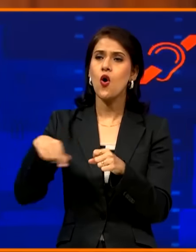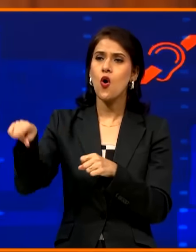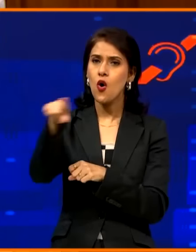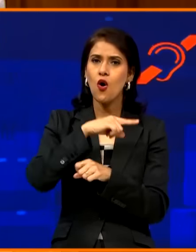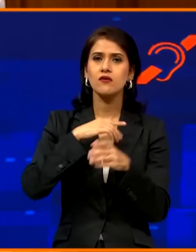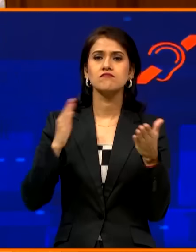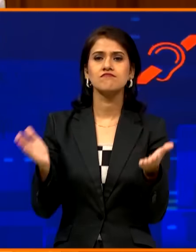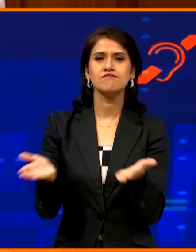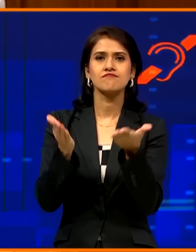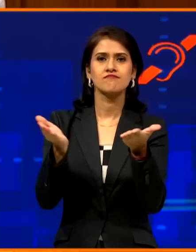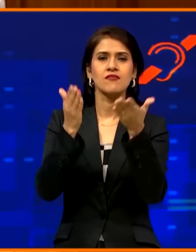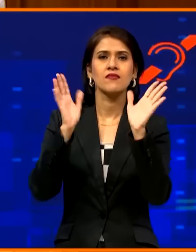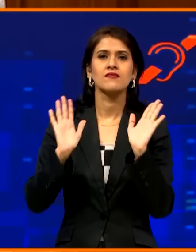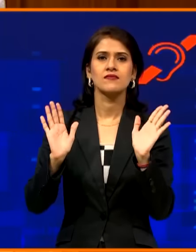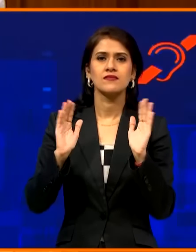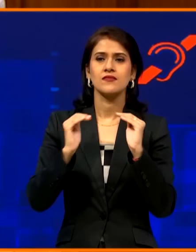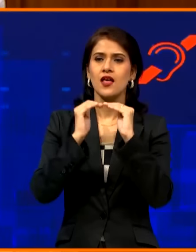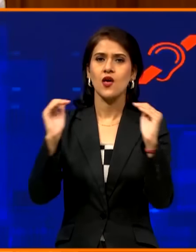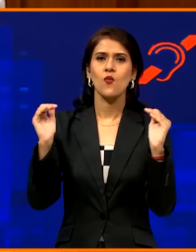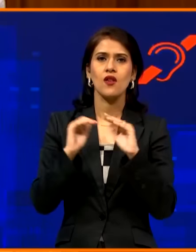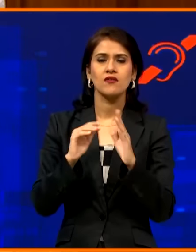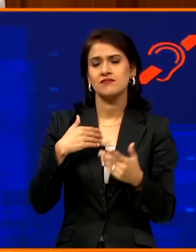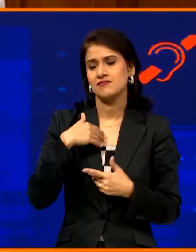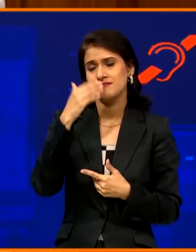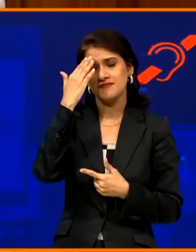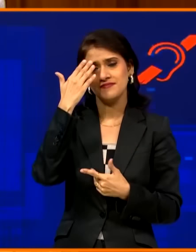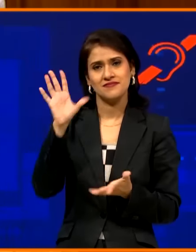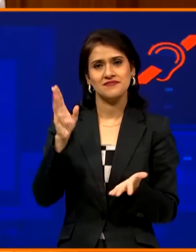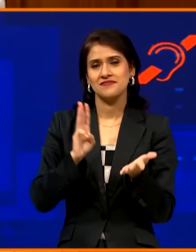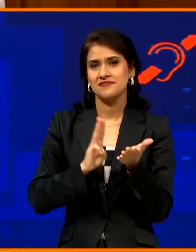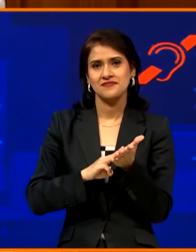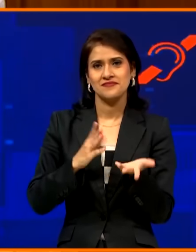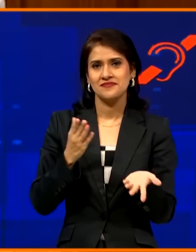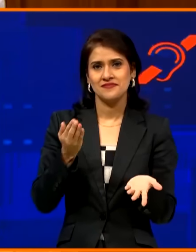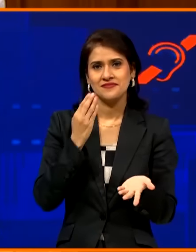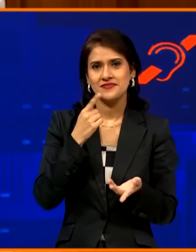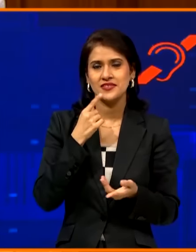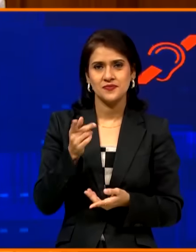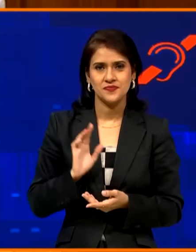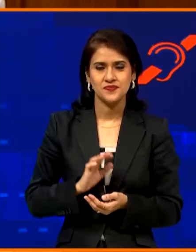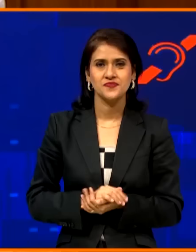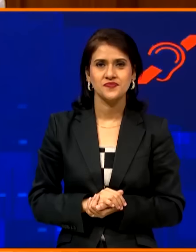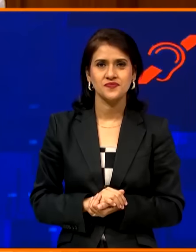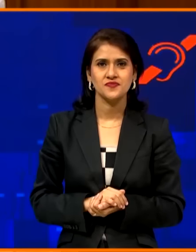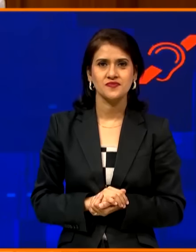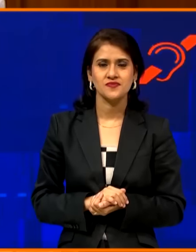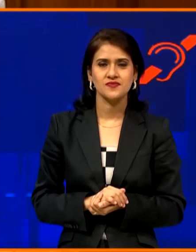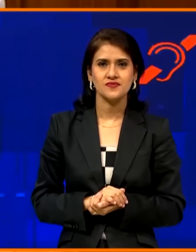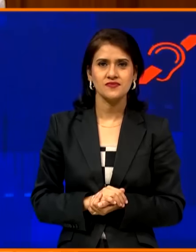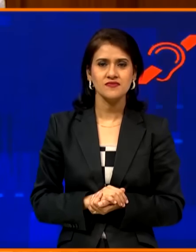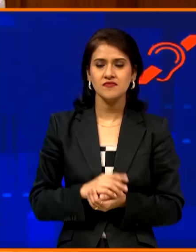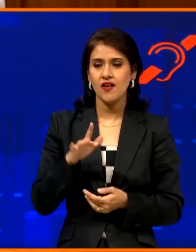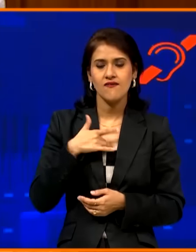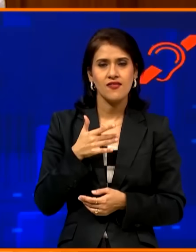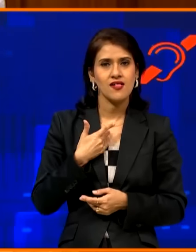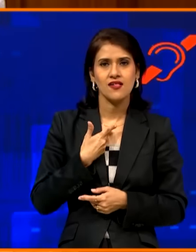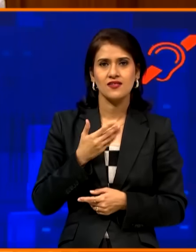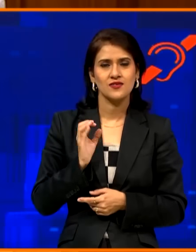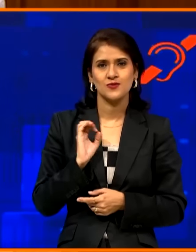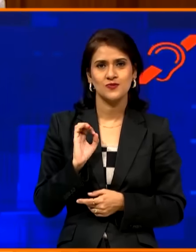विकास हो रहा है व पता नहीं मैं तो इसके ऊपर मुझे बिल्कुल नहीं लगता